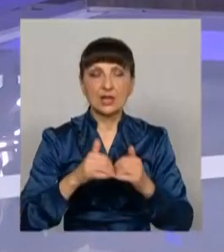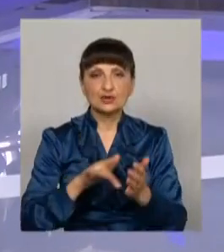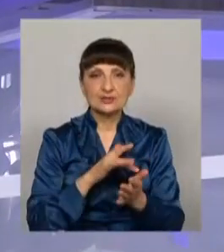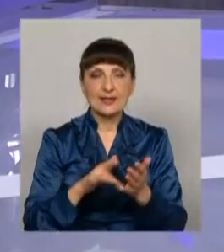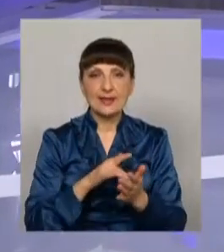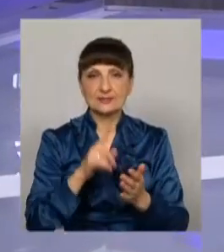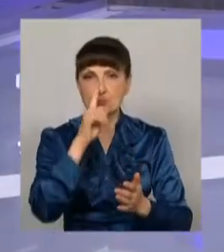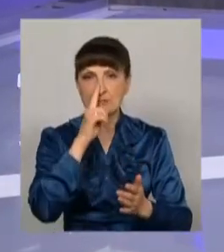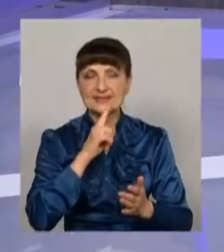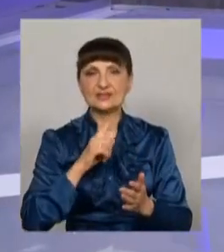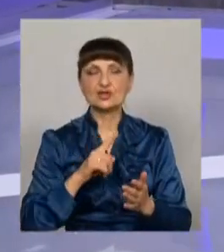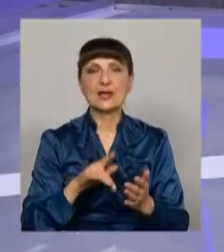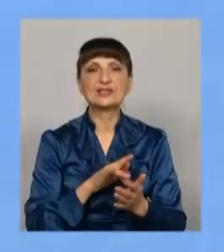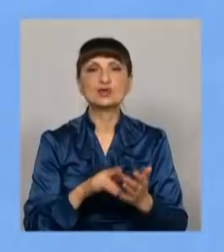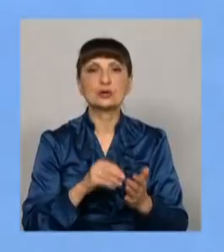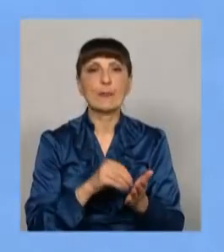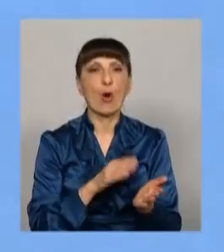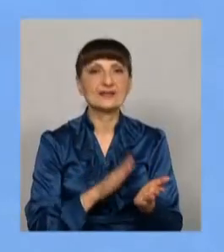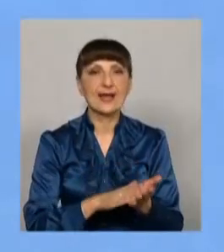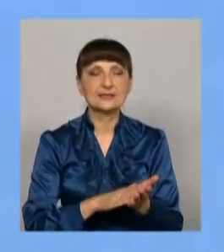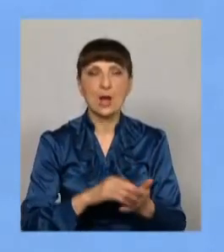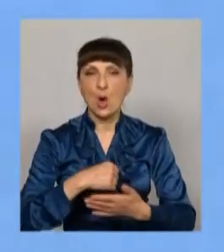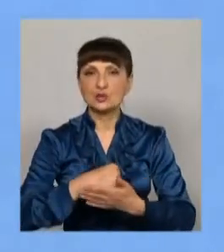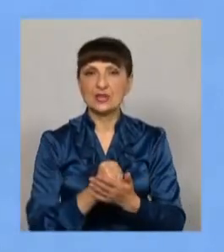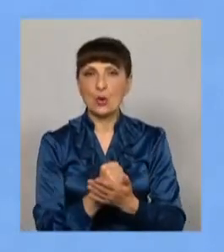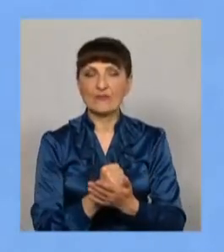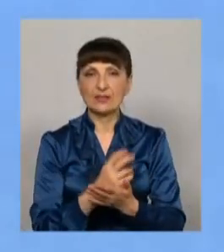расчетных показателях, который установлен